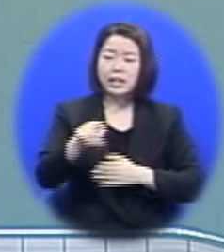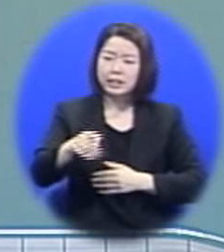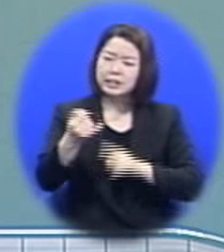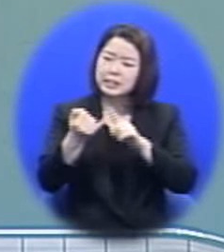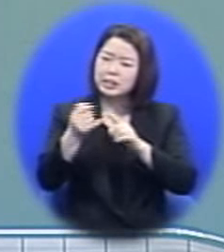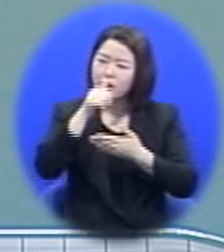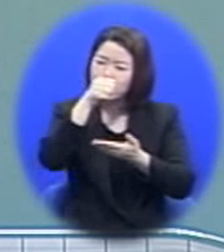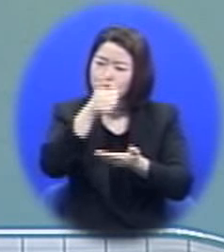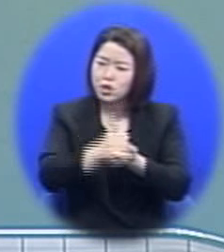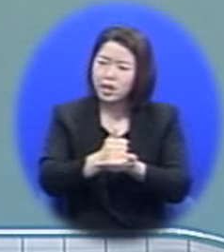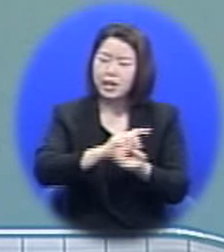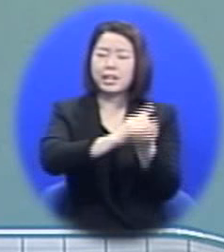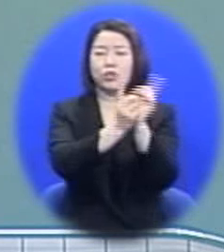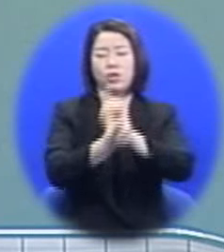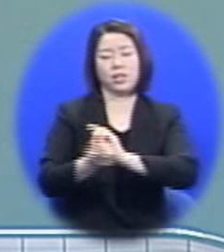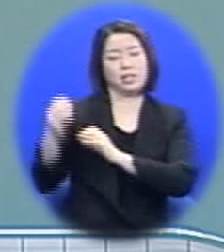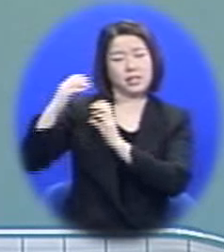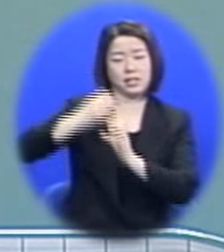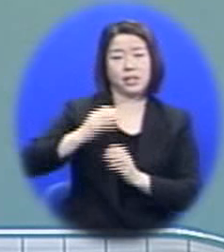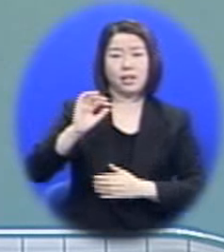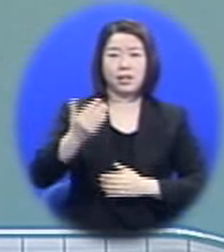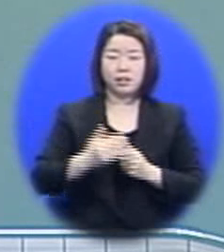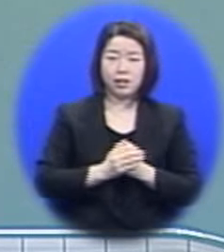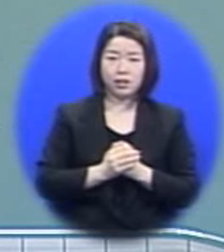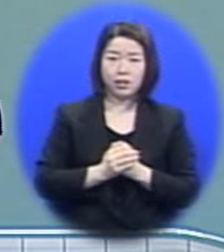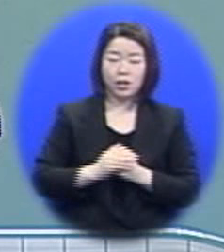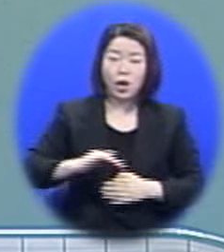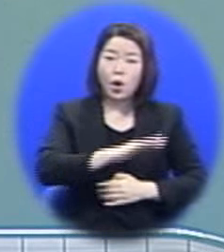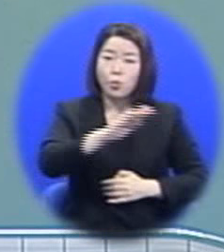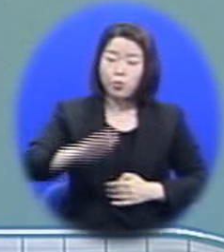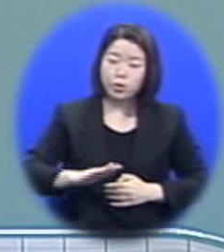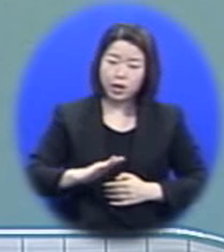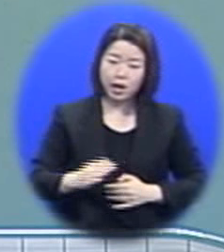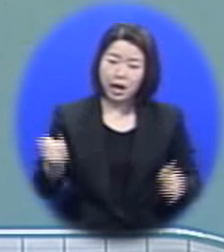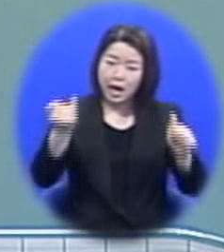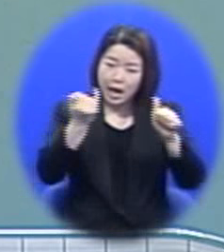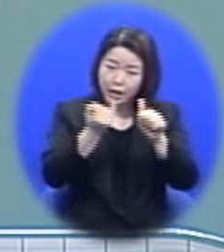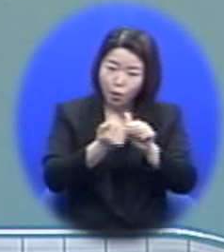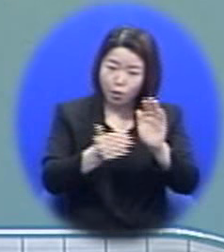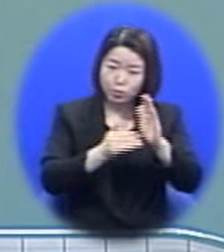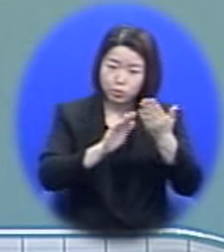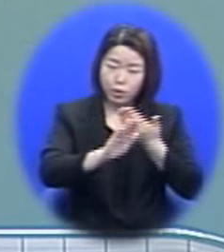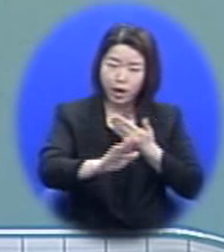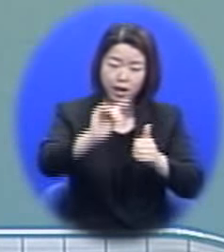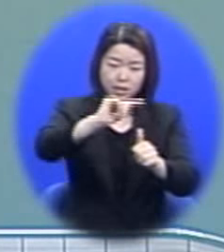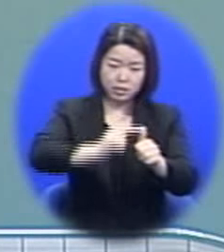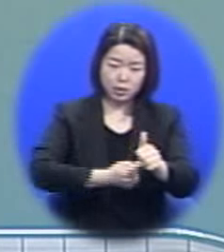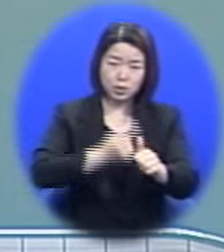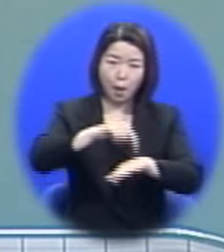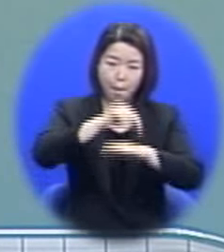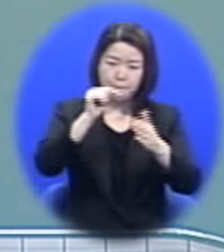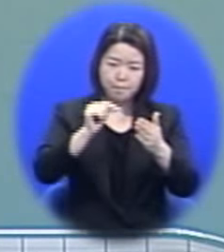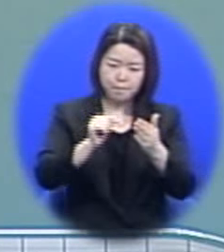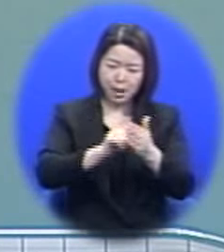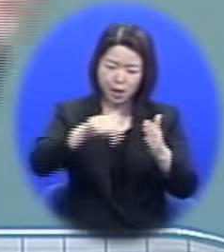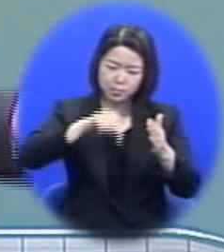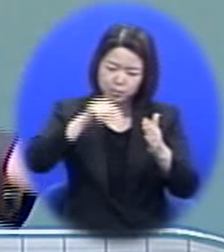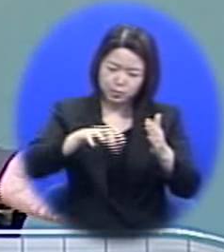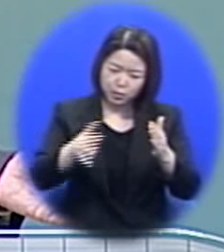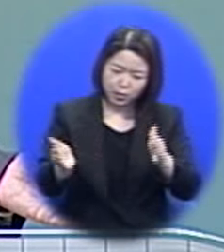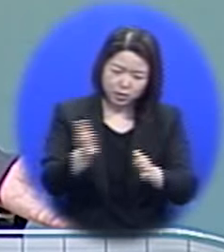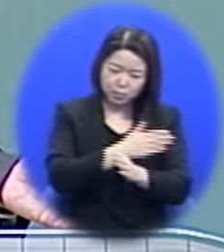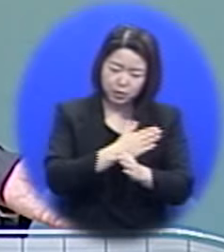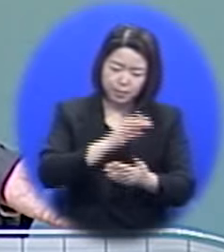겁니다. 우리가 결혼을 하고 나면 저절로 마음에서부터 뜨거운 마음이 일어나는 일은 이제